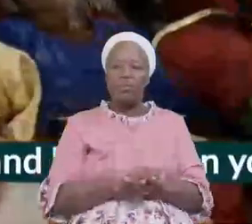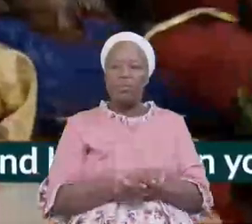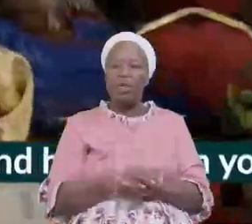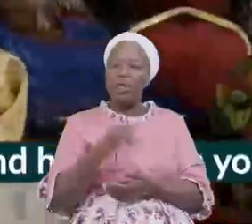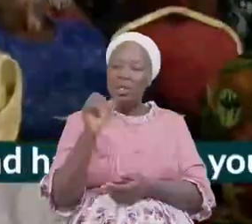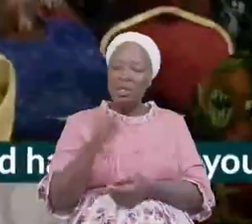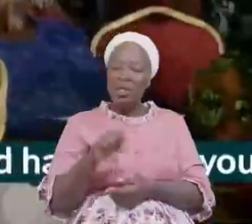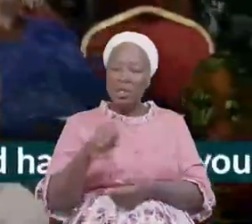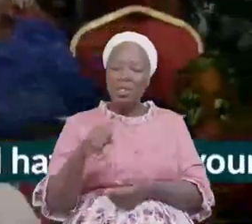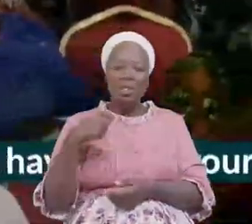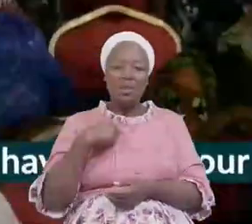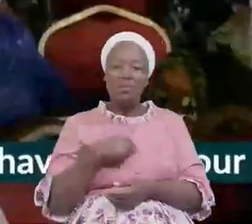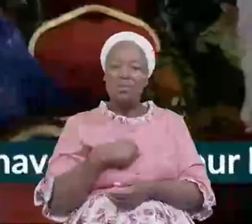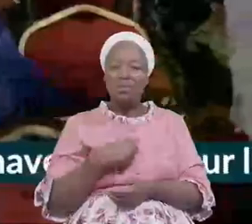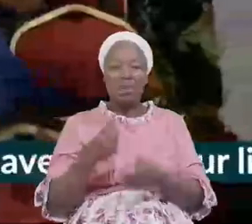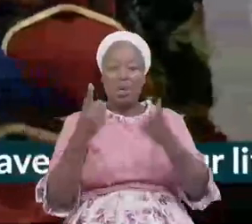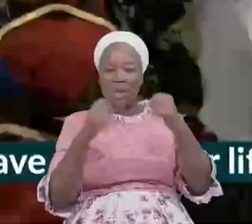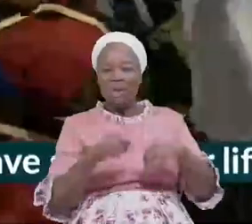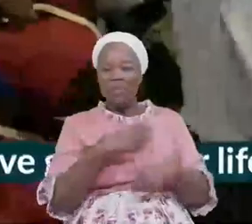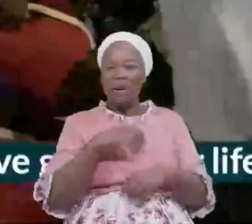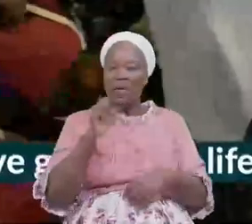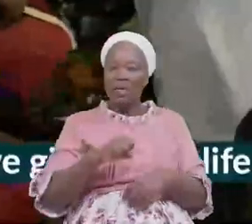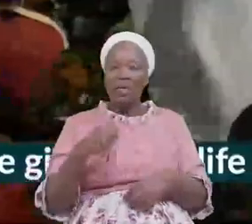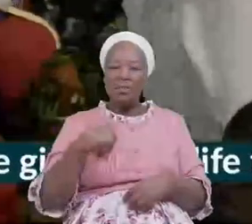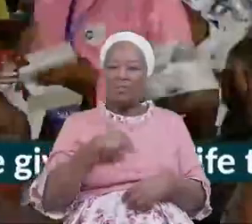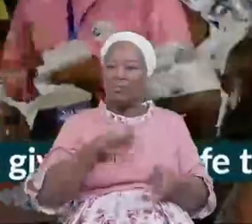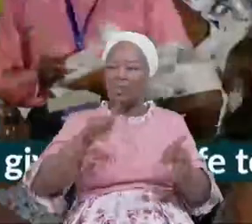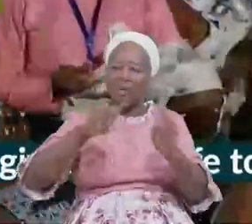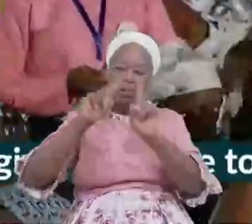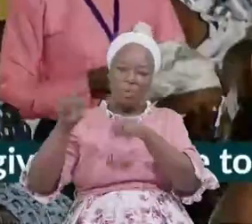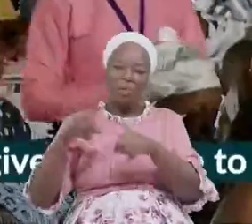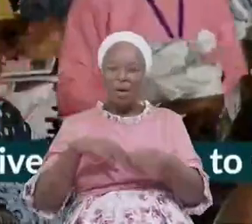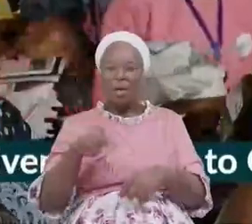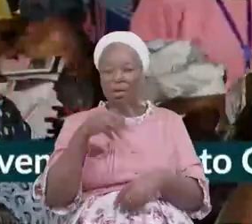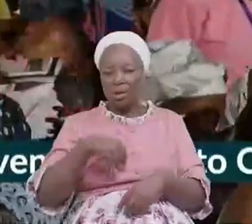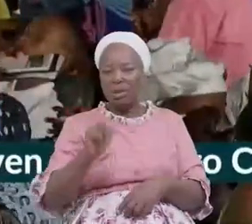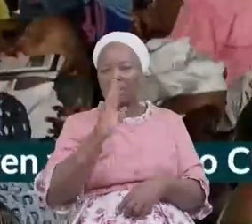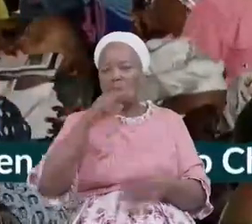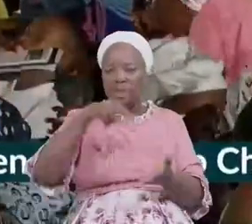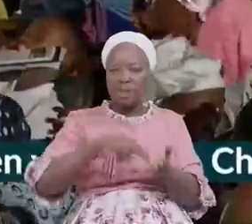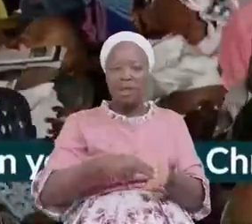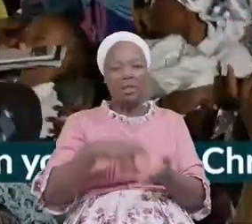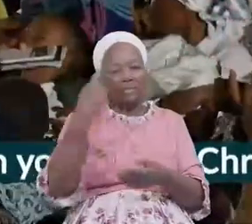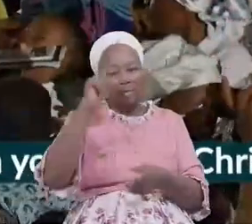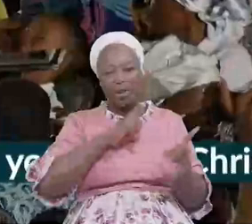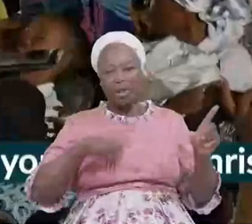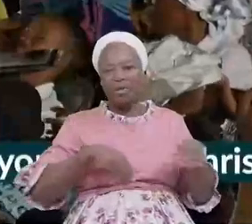Les années viendront. Les années vont passer. Et tu vas toujours tenir pour le Seigneur dans le salut.